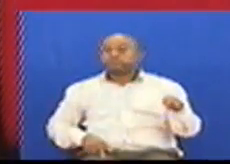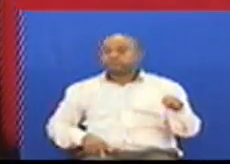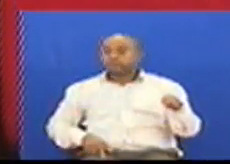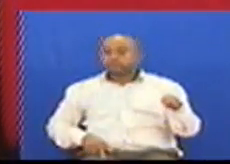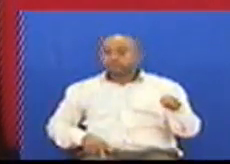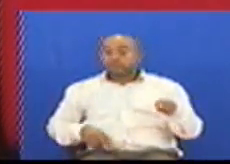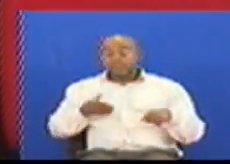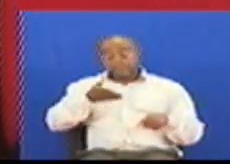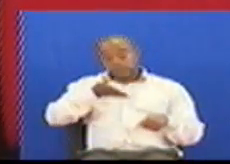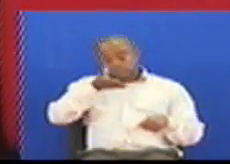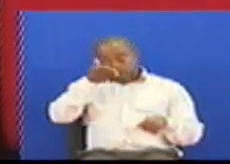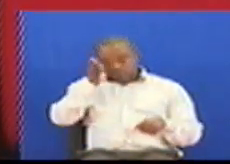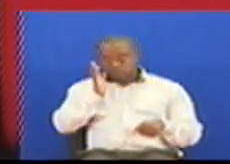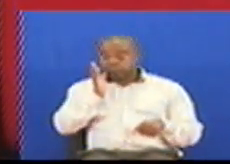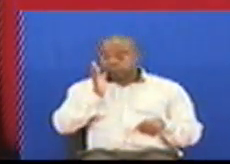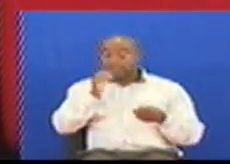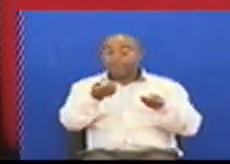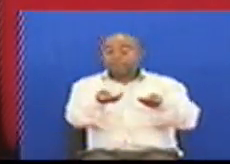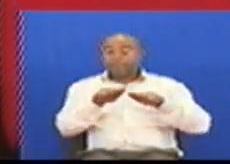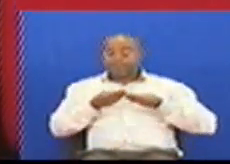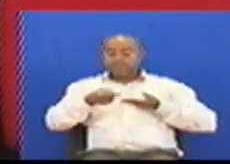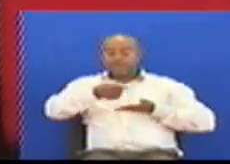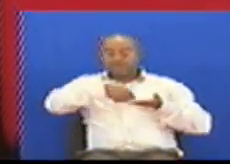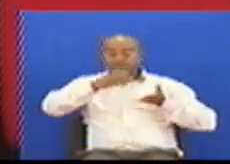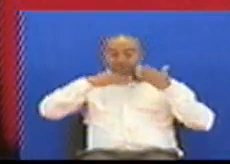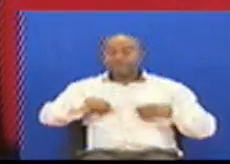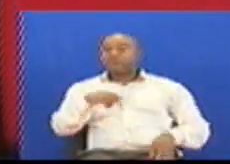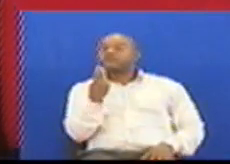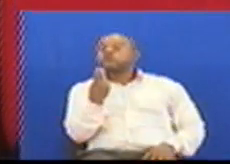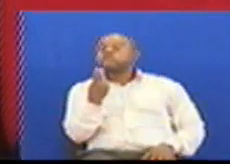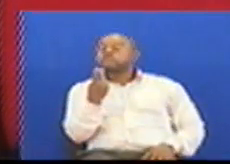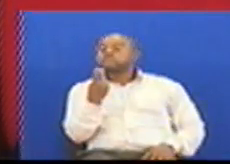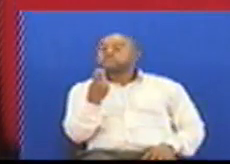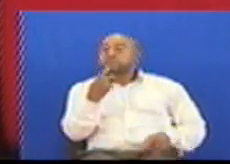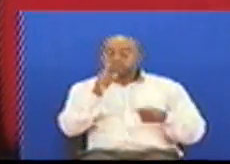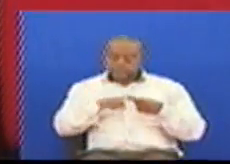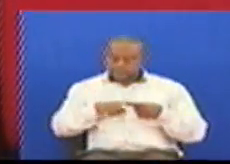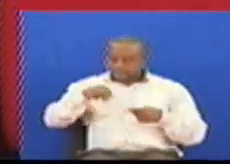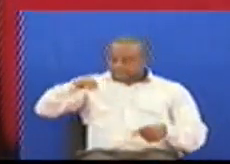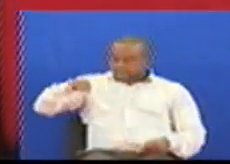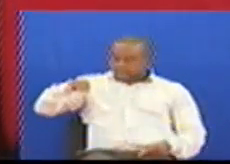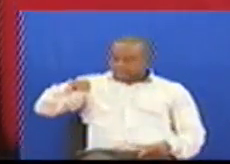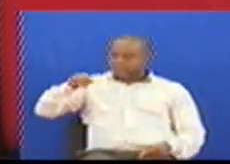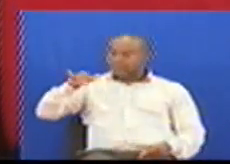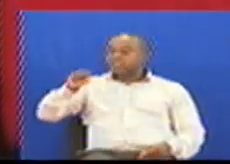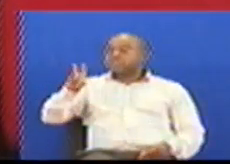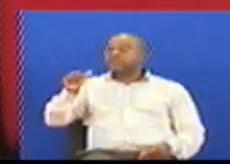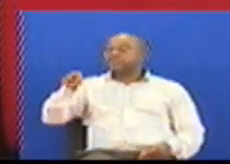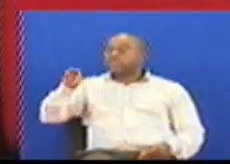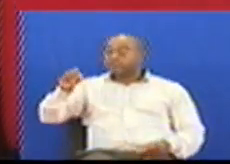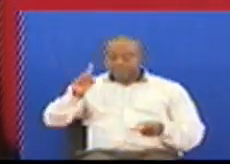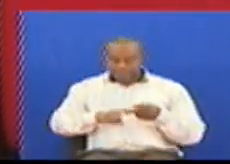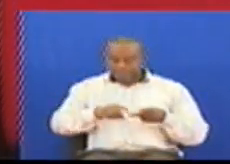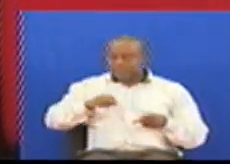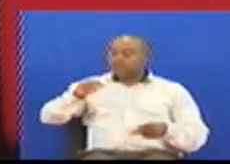ilitoa vituo vya afya viwili, kituo cha Mishamo, kituo cha Mwese. Vituo vile vimekamilika